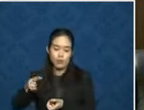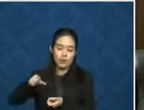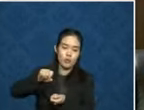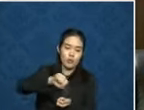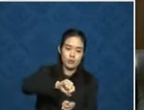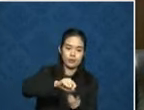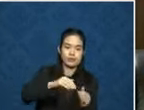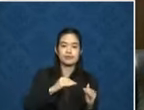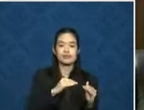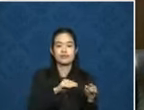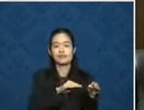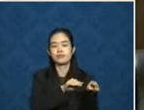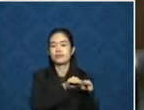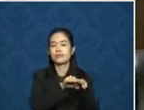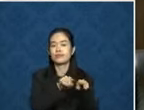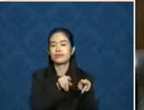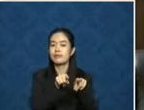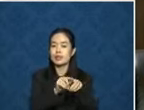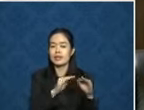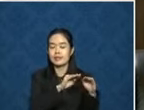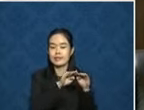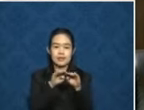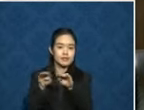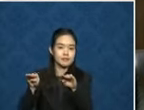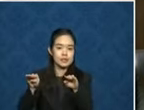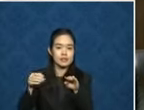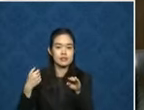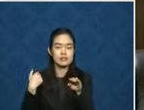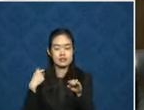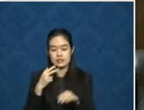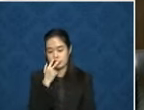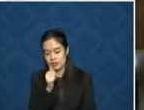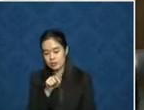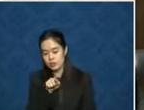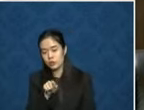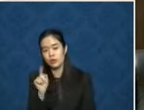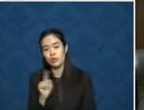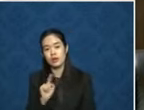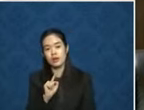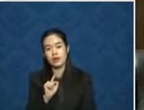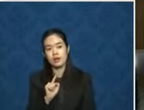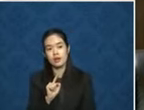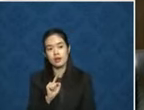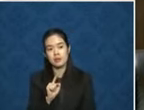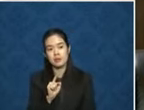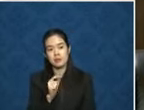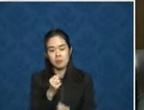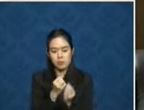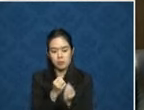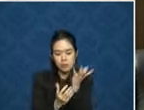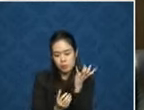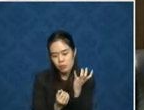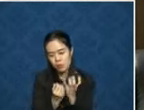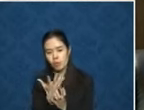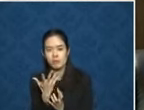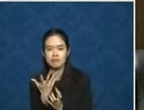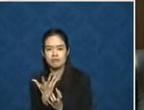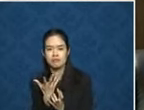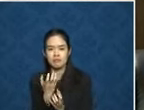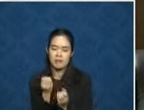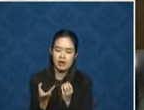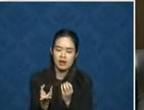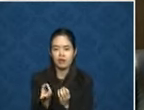าๆกันก็จะสังเกตเห็นได้ว่าผลผลิตที่ได้ก็ไม่ได้ผลเท่าที่ควรครับในประเ